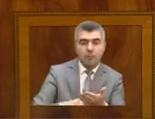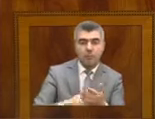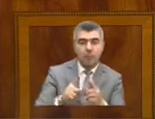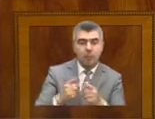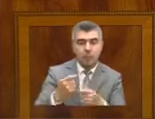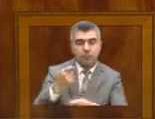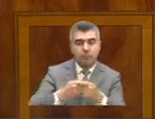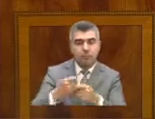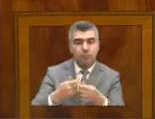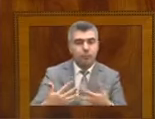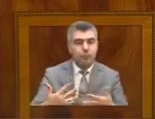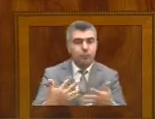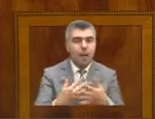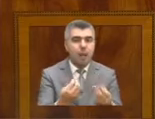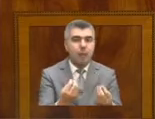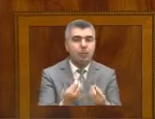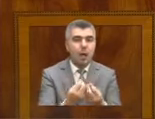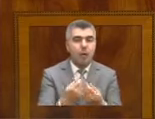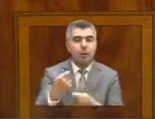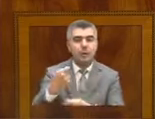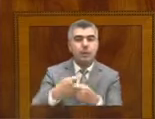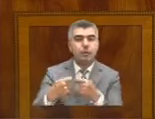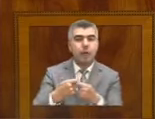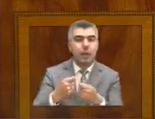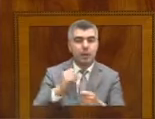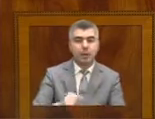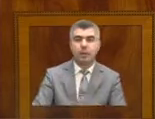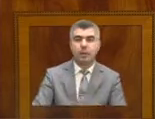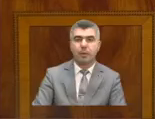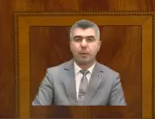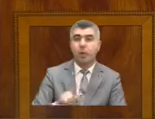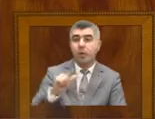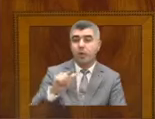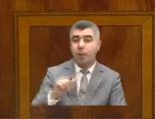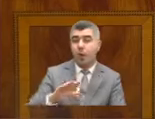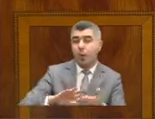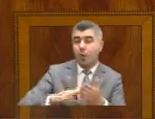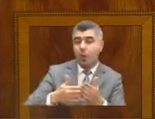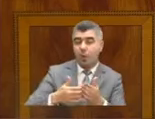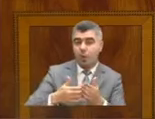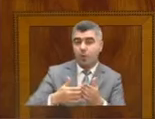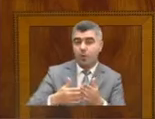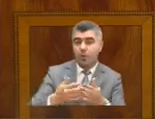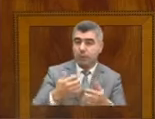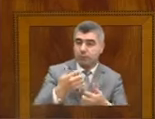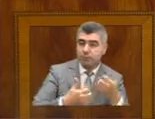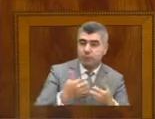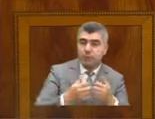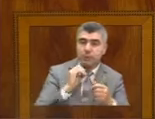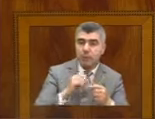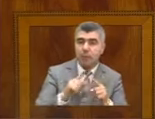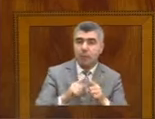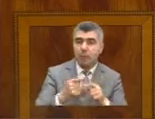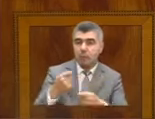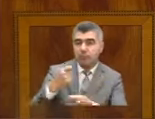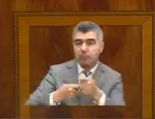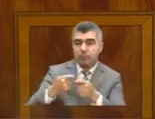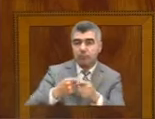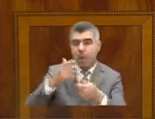لدى شركائنا التجاريين الرئيسيين وانعكاساتها على دينامية النشاط الاقتصادي